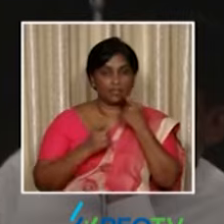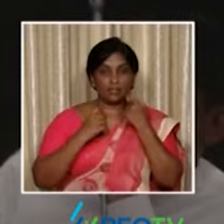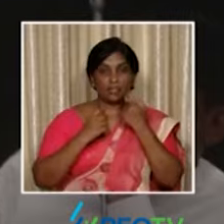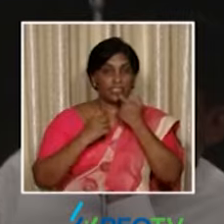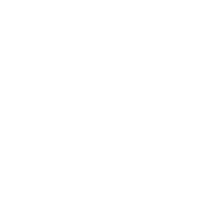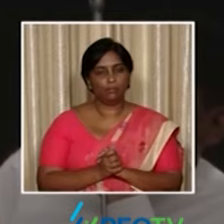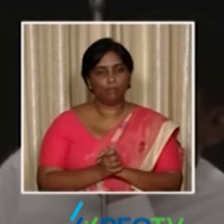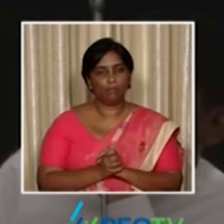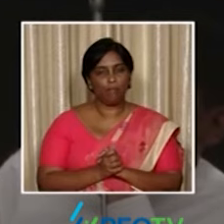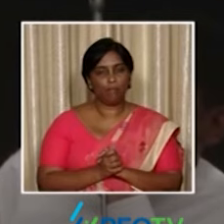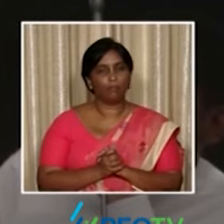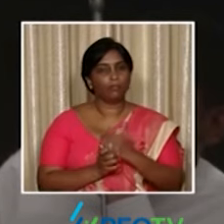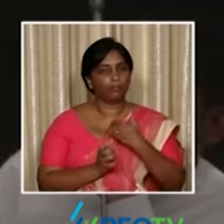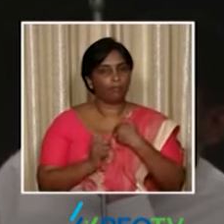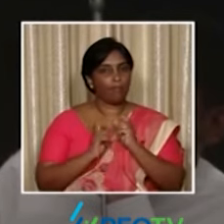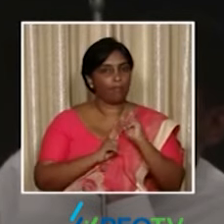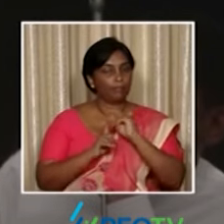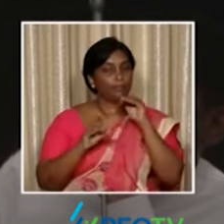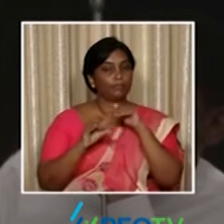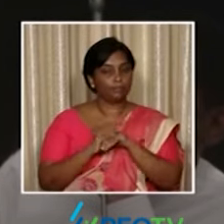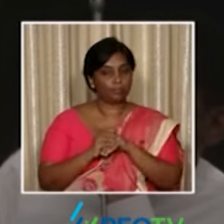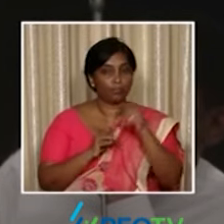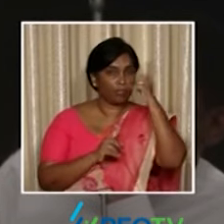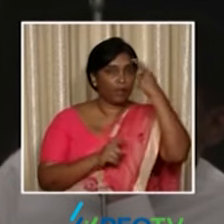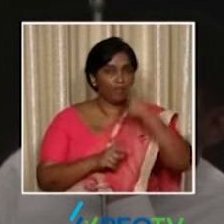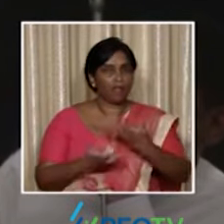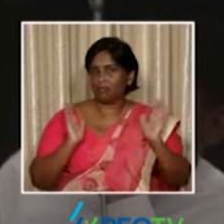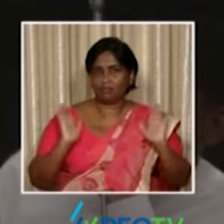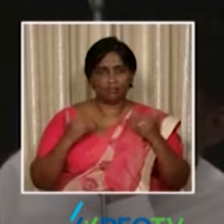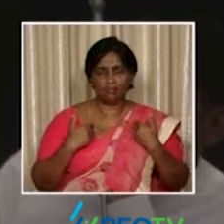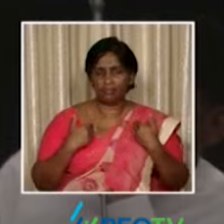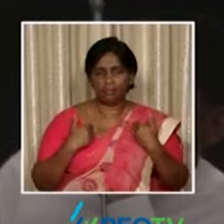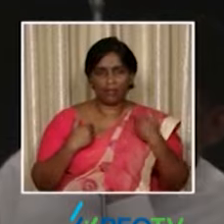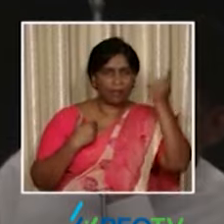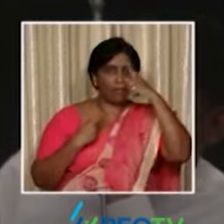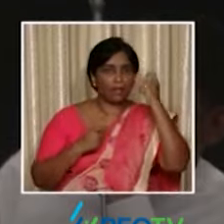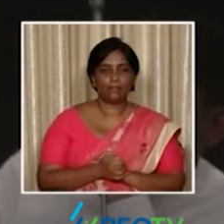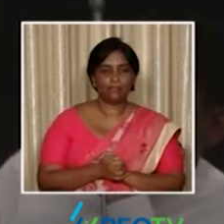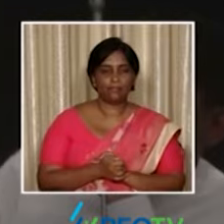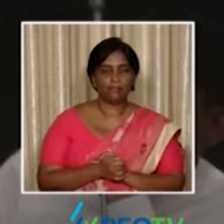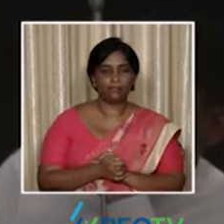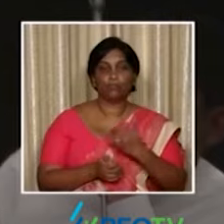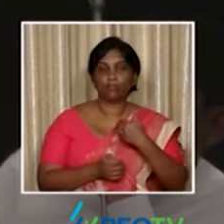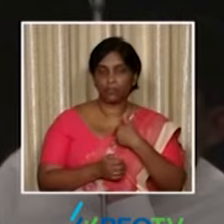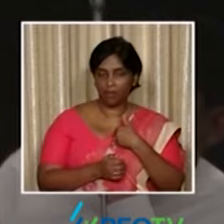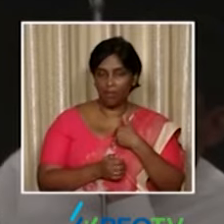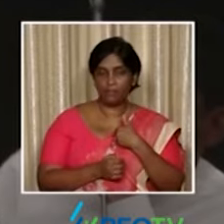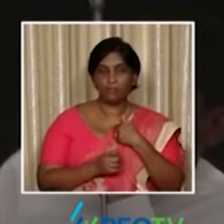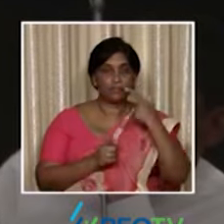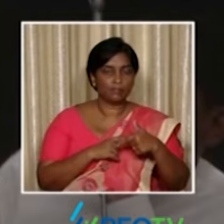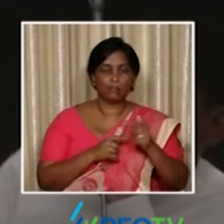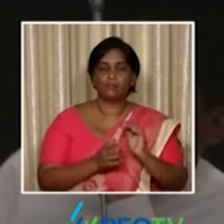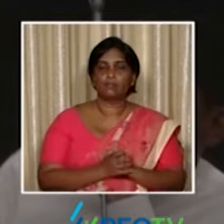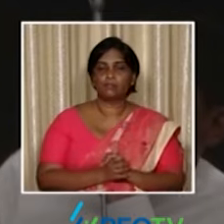දූෂණය සහ වංචාව. මම පාර්ලිමේන්තුවේ වැටුපුව ගත්තේ නැති මන්ත්‍රීවරේ කැමැතිවරේ. මගේ වැටුපගේ ක්‍රීඩා අරමුදල මම ඩීසල් ටික